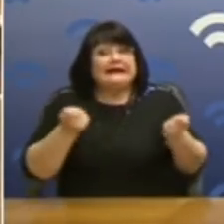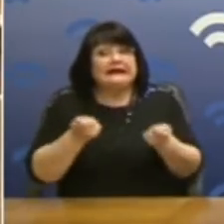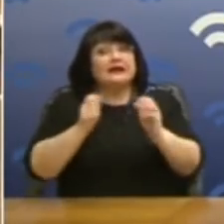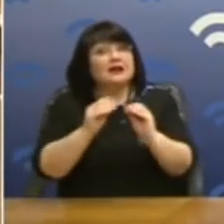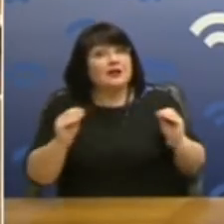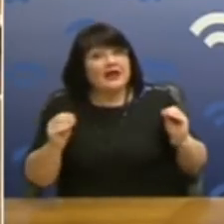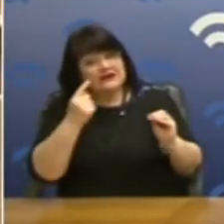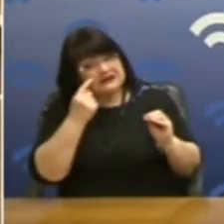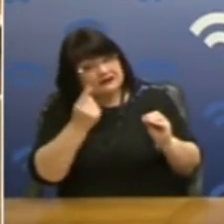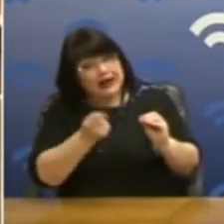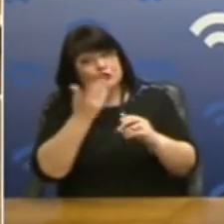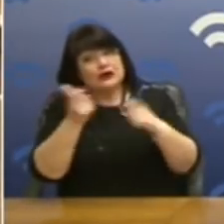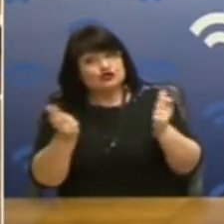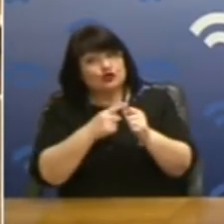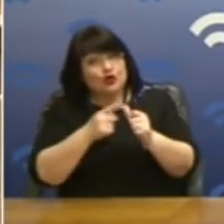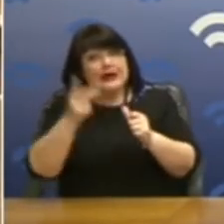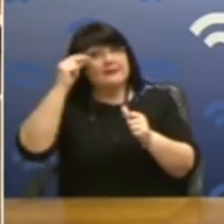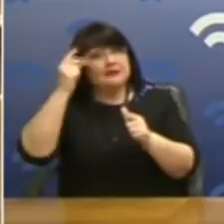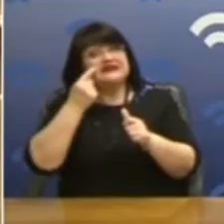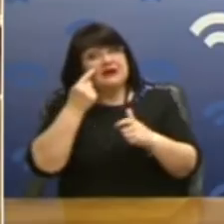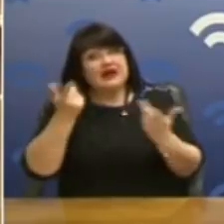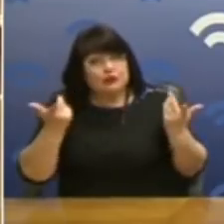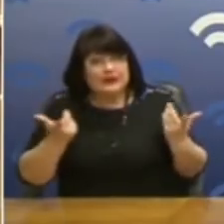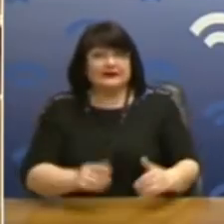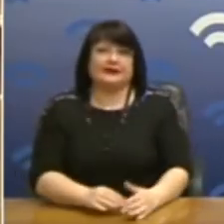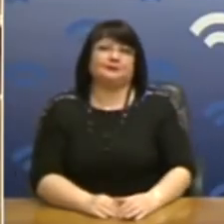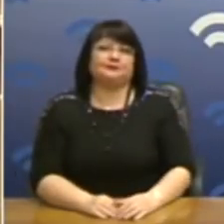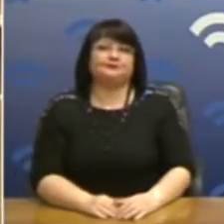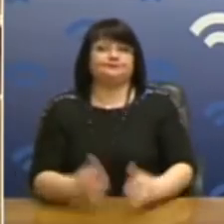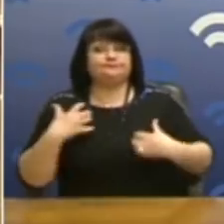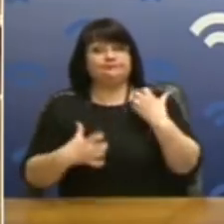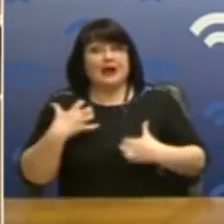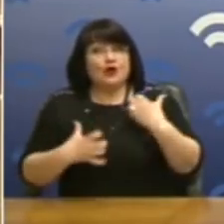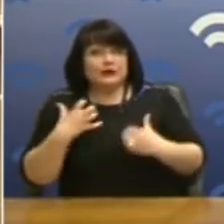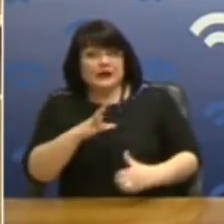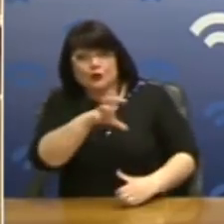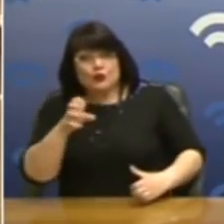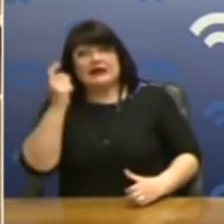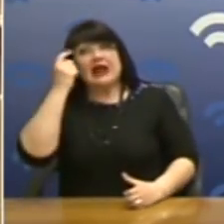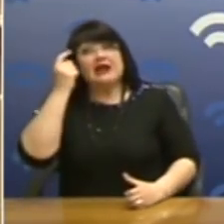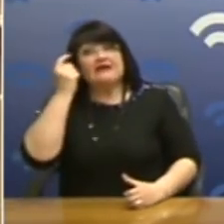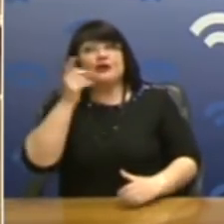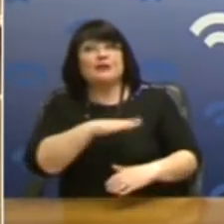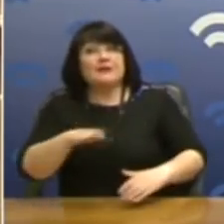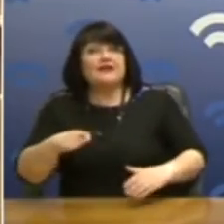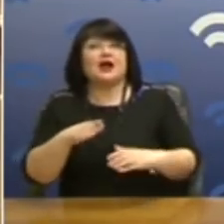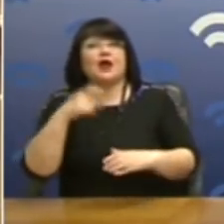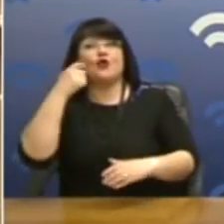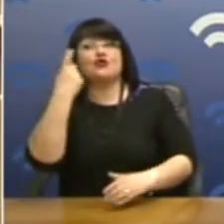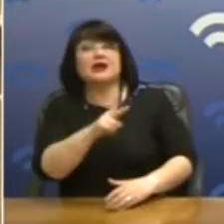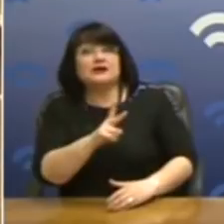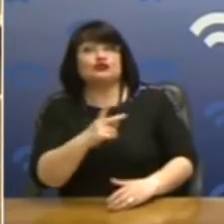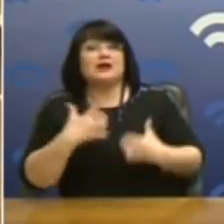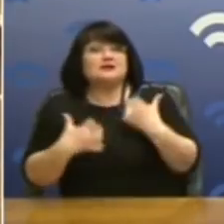εκπαίδευση, στα σχολιά μας, στα πανεπιστήμια. Νιώθουμε αυτή την αγωνία των παιδιών, όπως και των γονιών τους, των οικογενειών